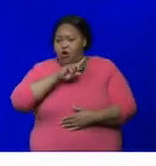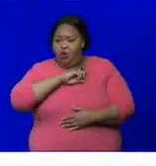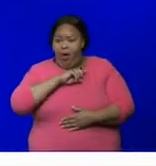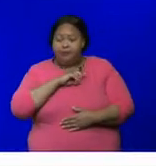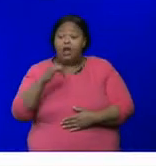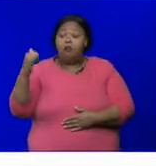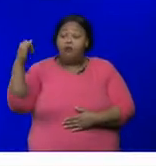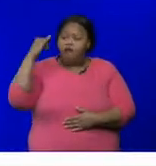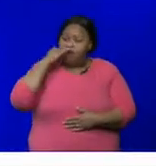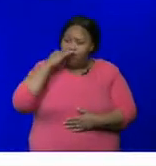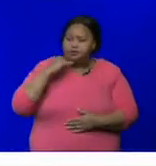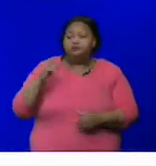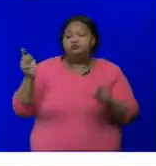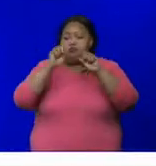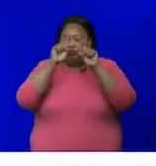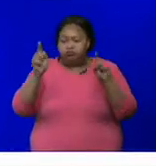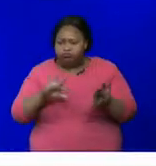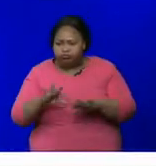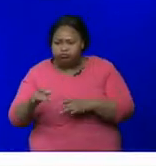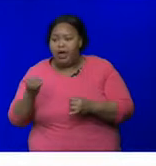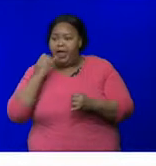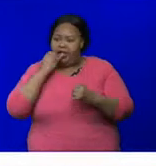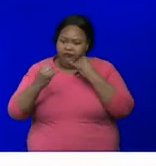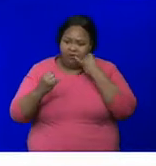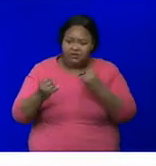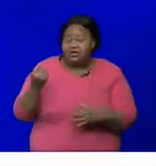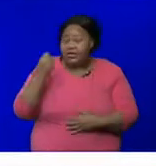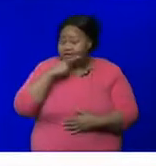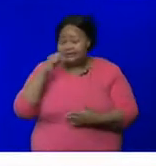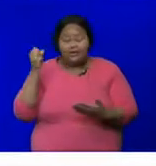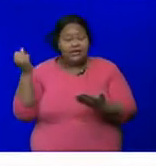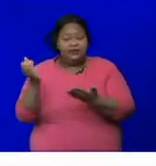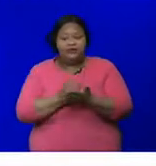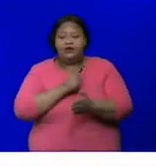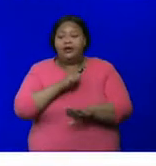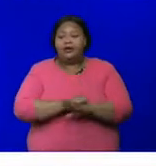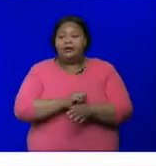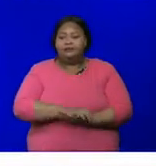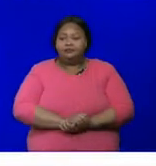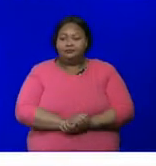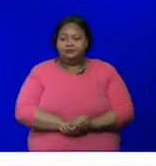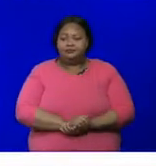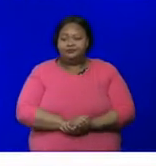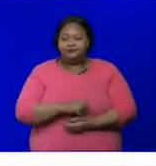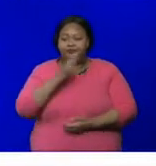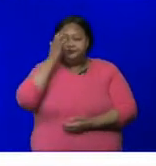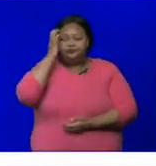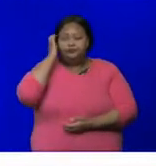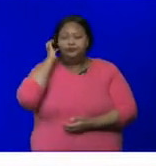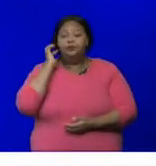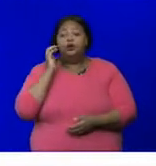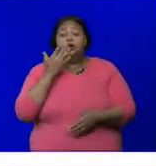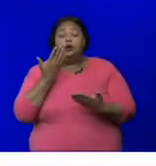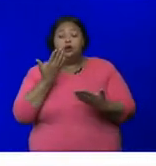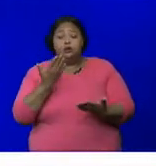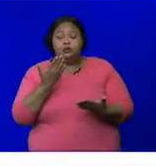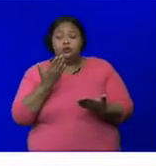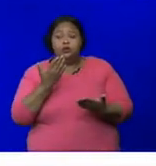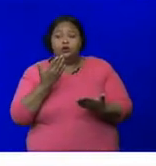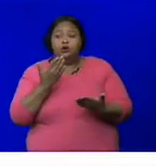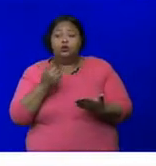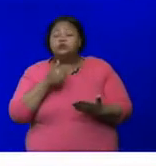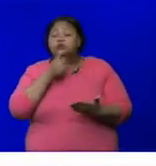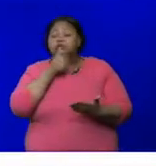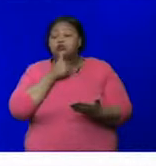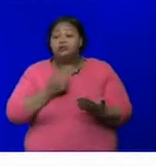ndlela yokuthi bantu bakhona ukusebenzisa uphendla le ndlela ngecwephesha kuze ukuthi bantu bakhona ukusebenzisa